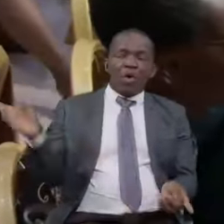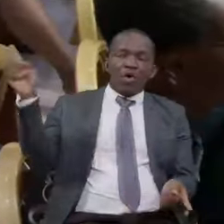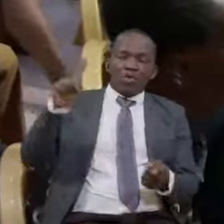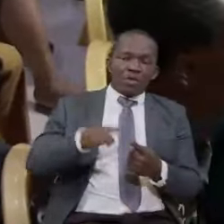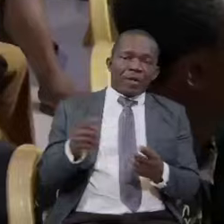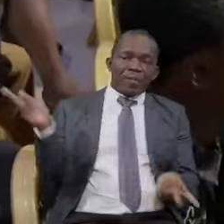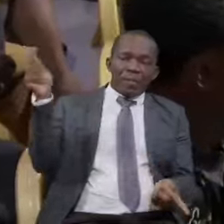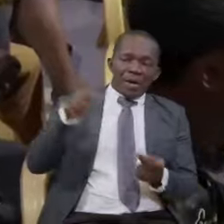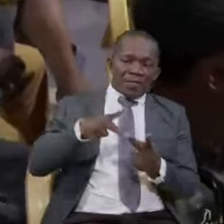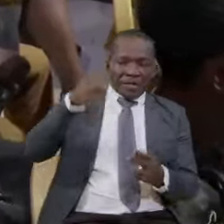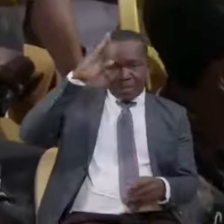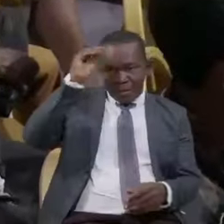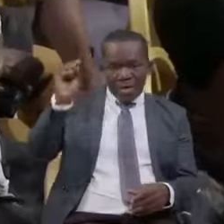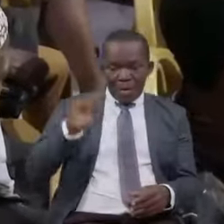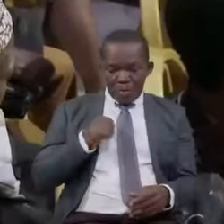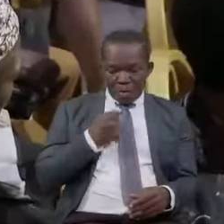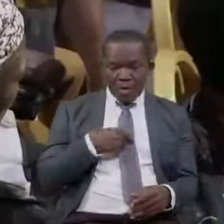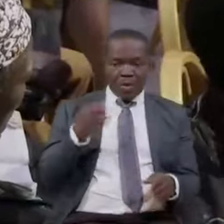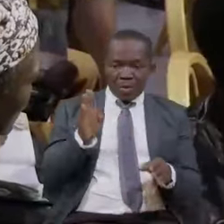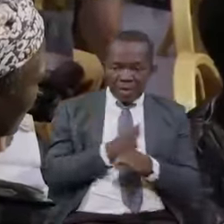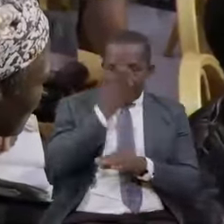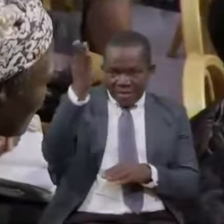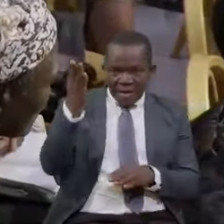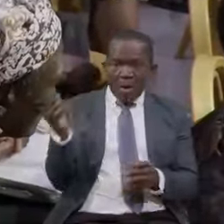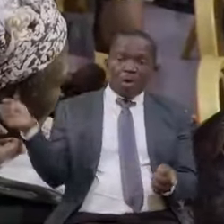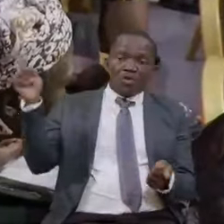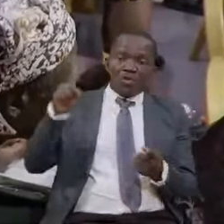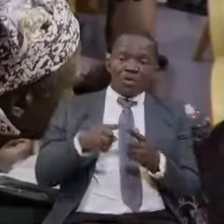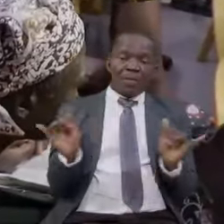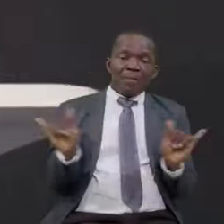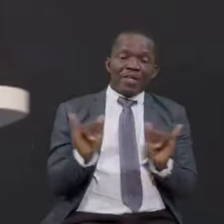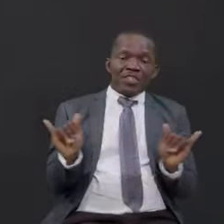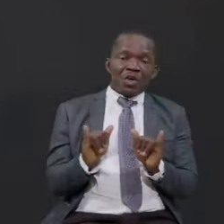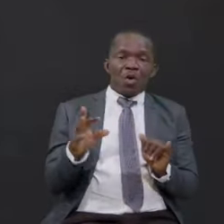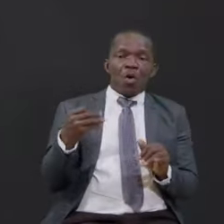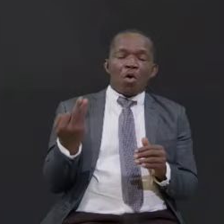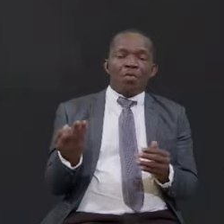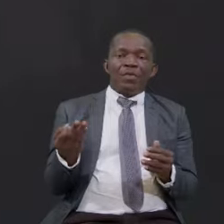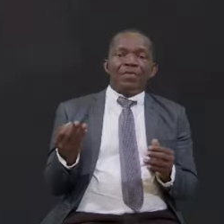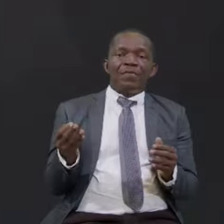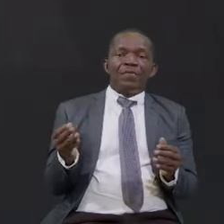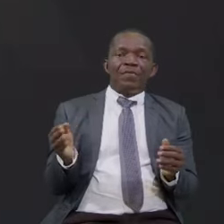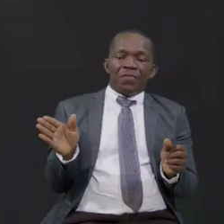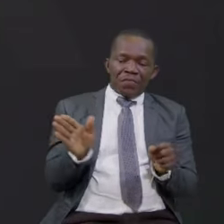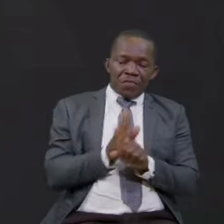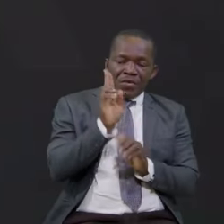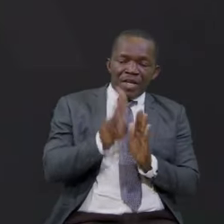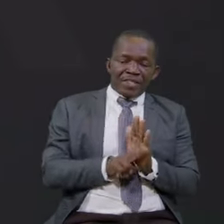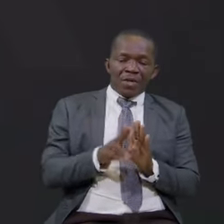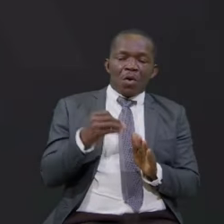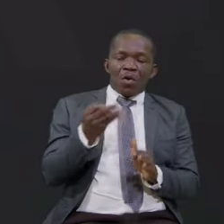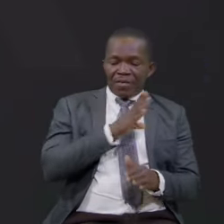nous y arriverons à la mesure de la statue parfaite de